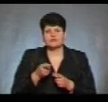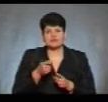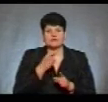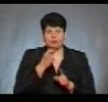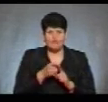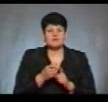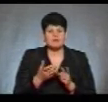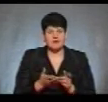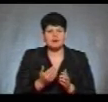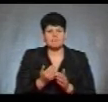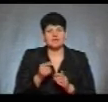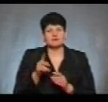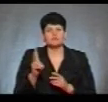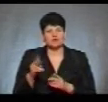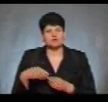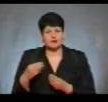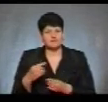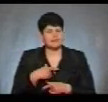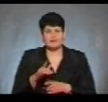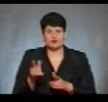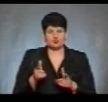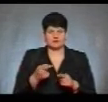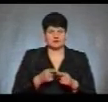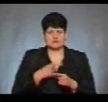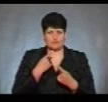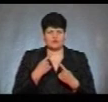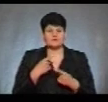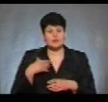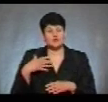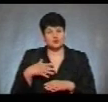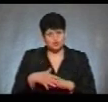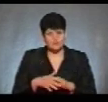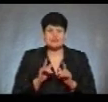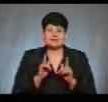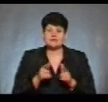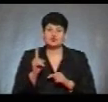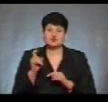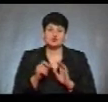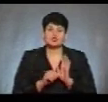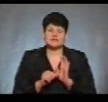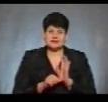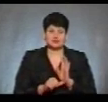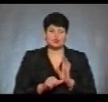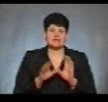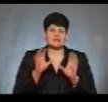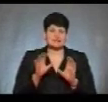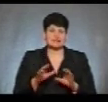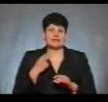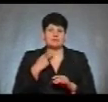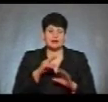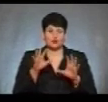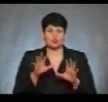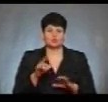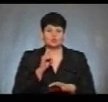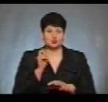якійсь мірі перед тим, хто їм дав, так? Що вони не готові про це говорити, бо вони розуміють, і згідно 160 статті Кримінального кодексу